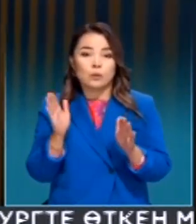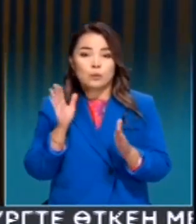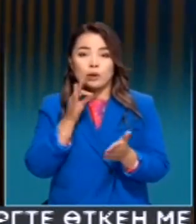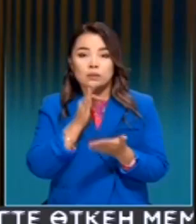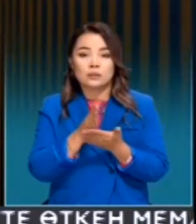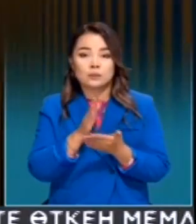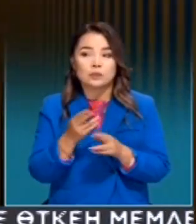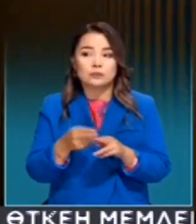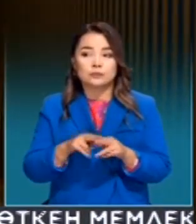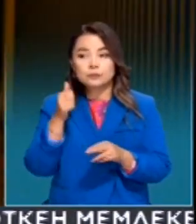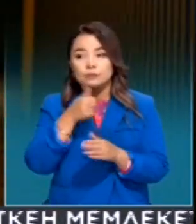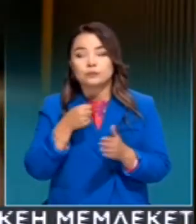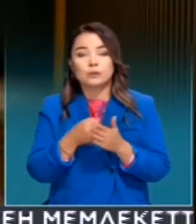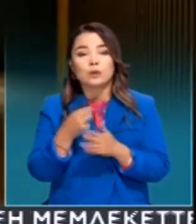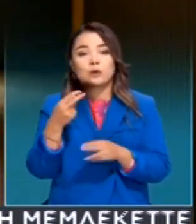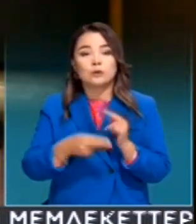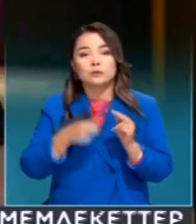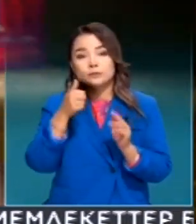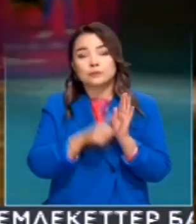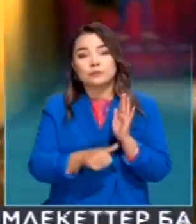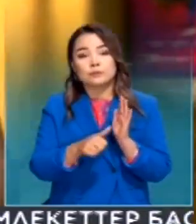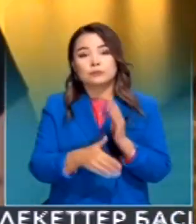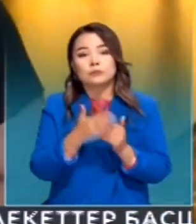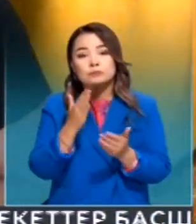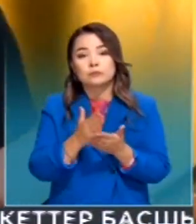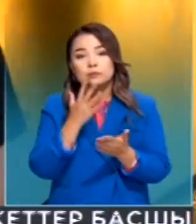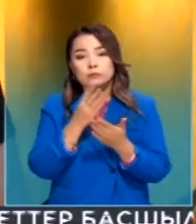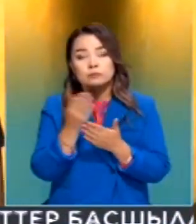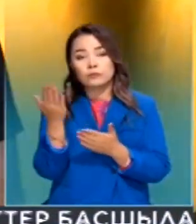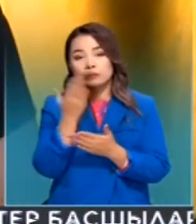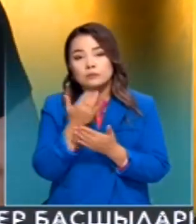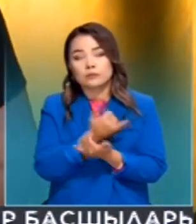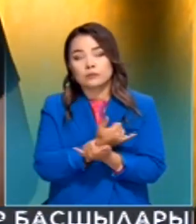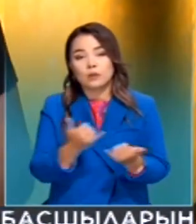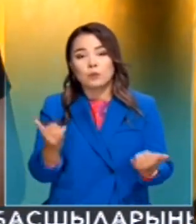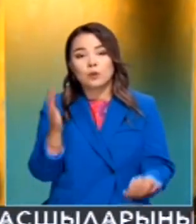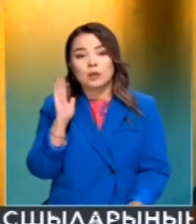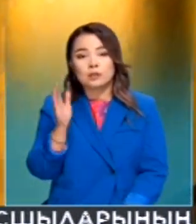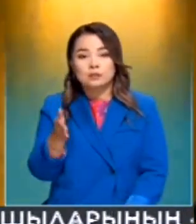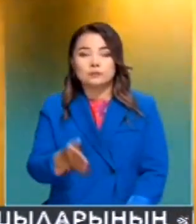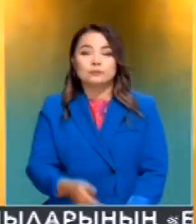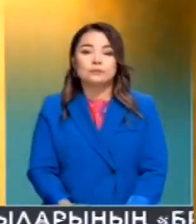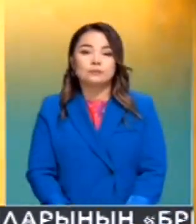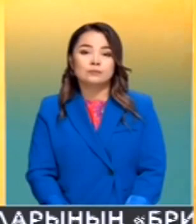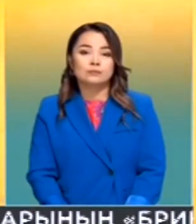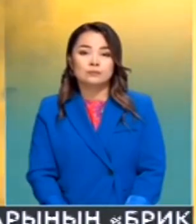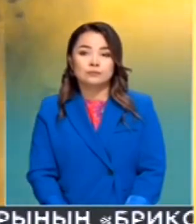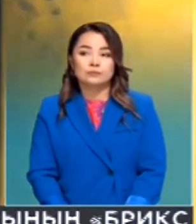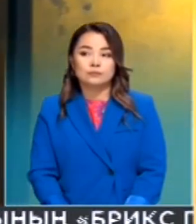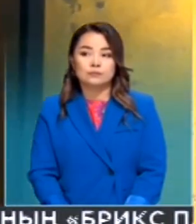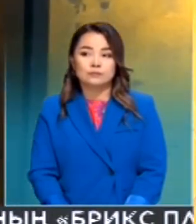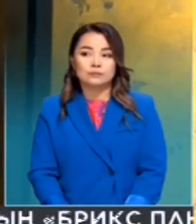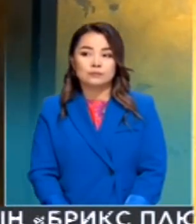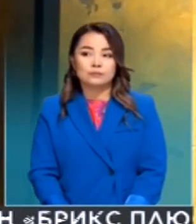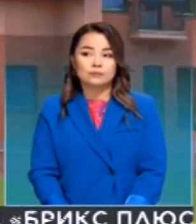мамандар. Өйткені жылдың соңына дейін 60-тан астам туынды көрермен назарына ұсынылады.